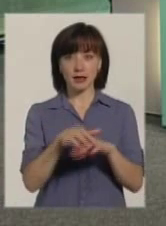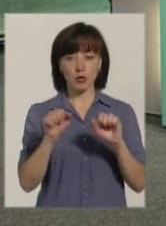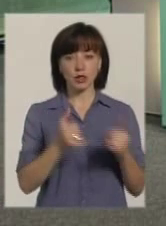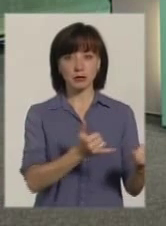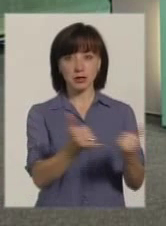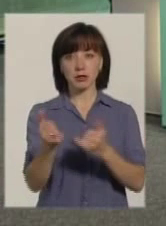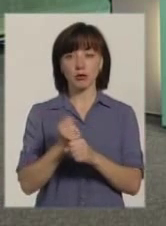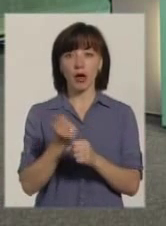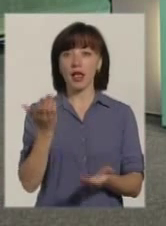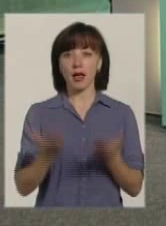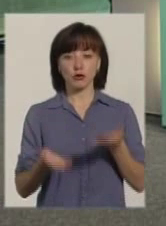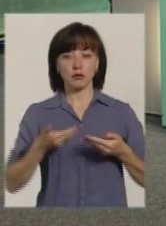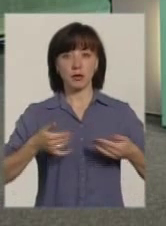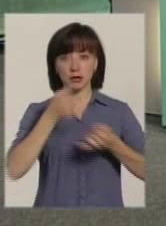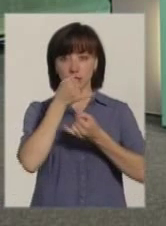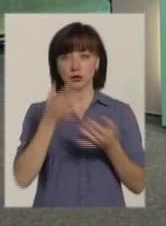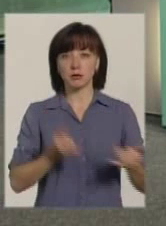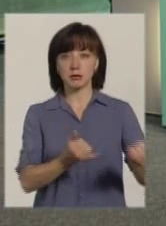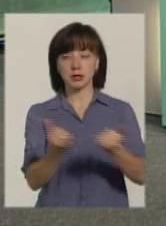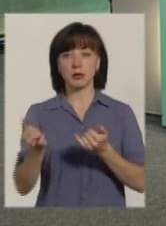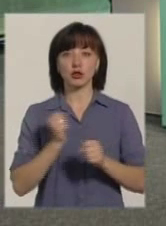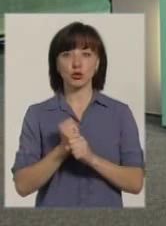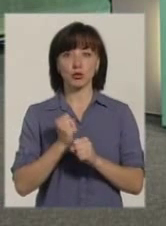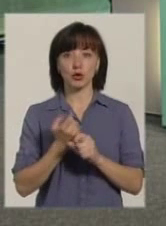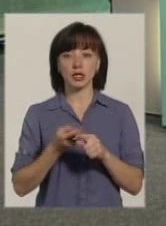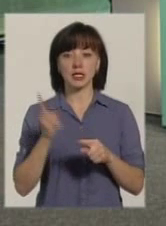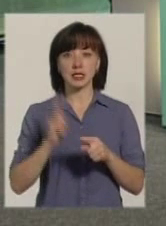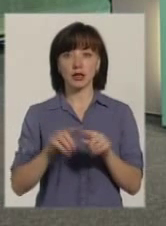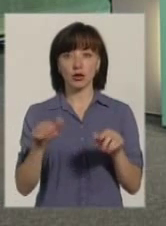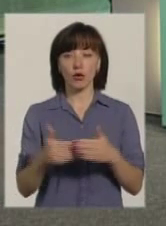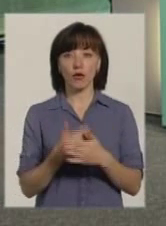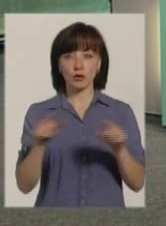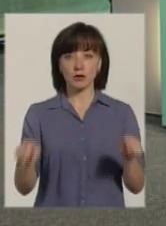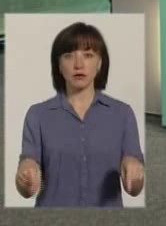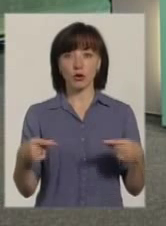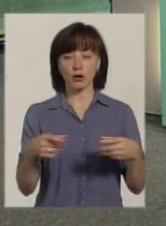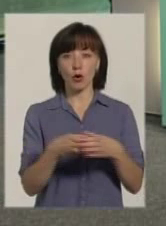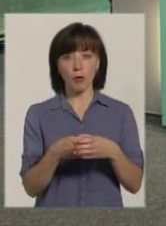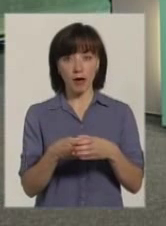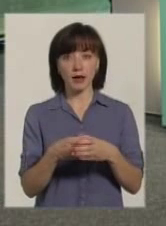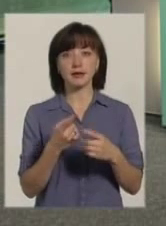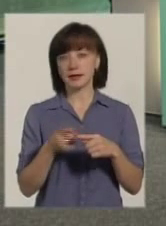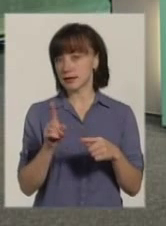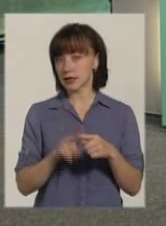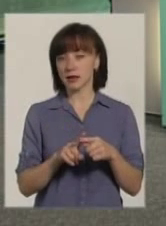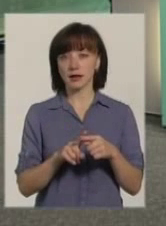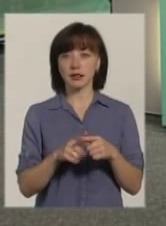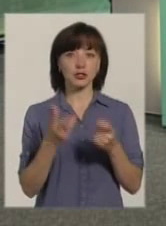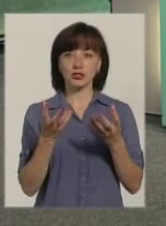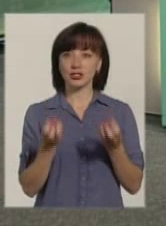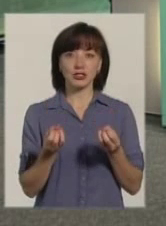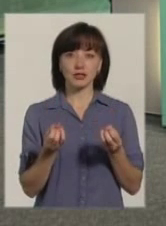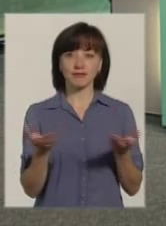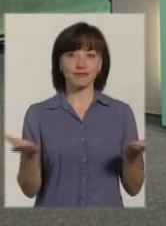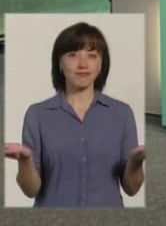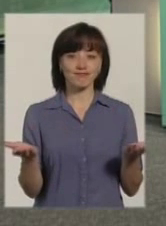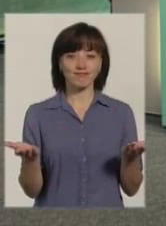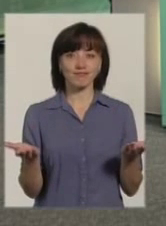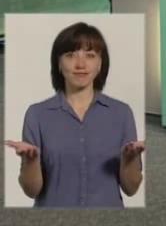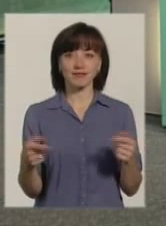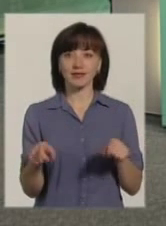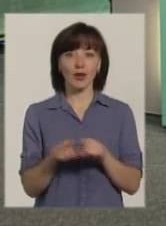не можемо забезпечити роботою в цій новоствореній громаді, Це, ну, ще... Гріш ціна